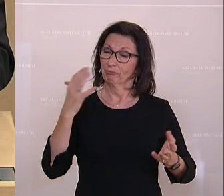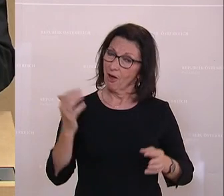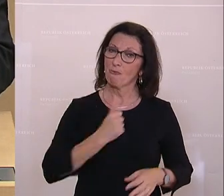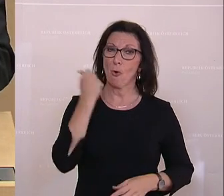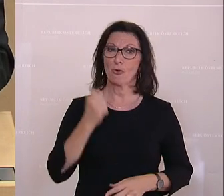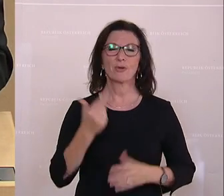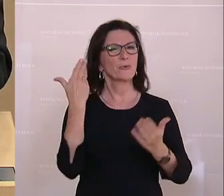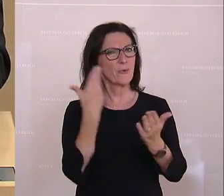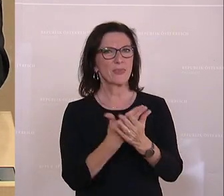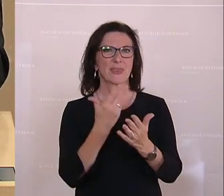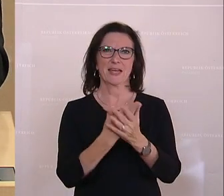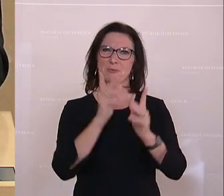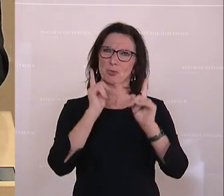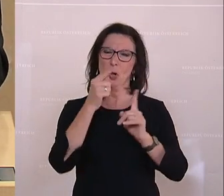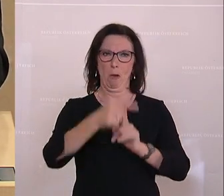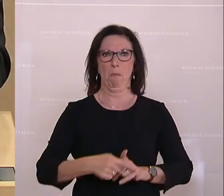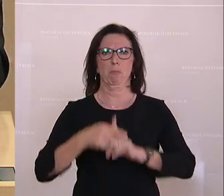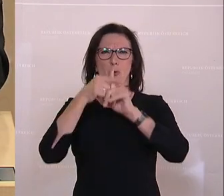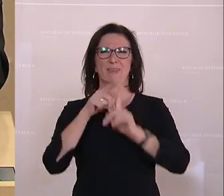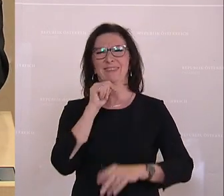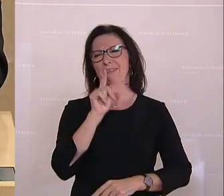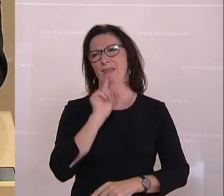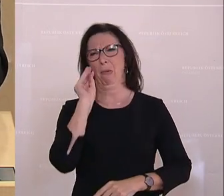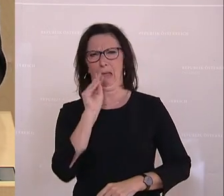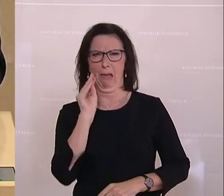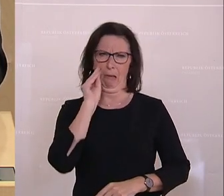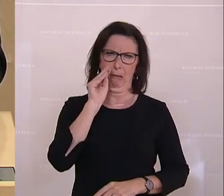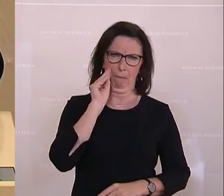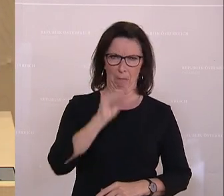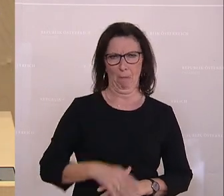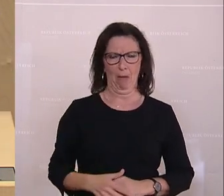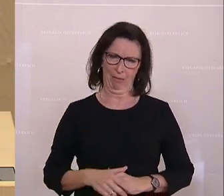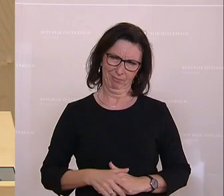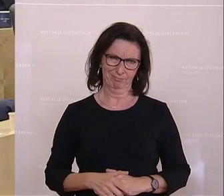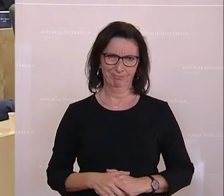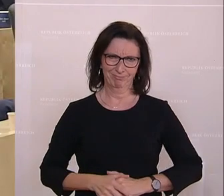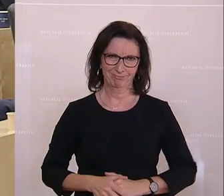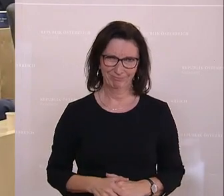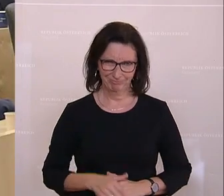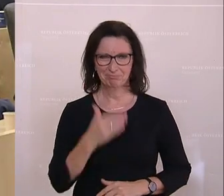sollten wir das Positive erwähnen, nicht nur jammern und vielleicht Trübsal blasen. Danke.